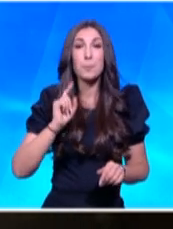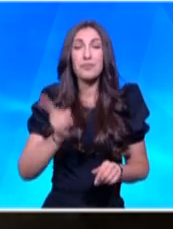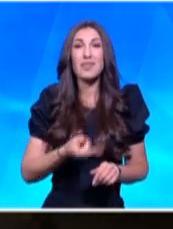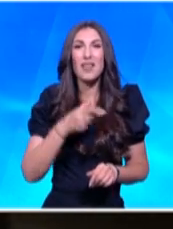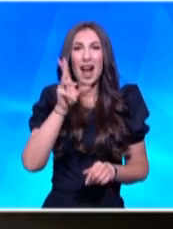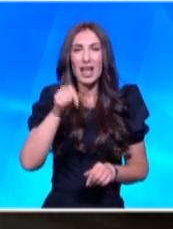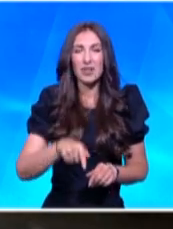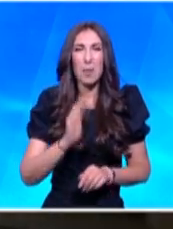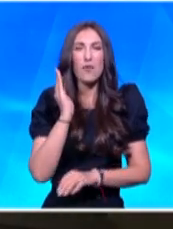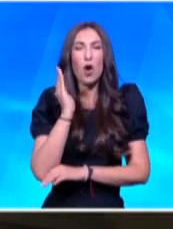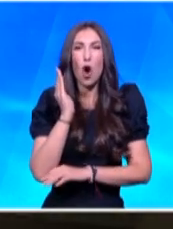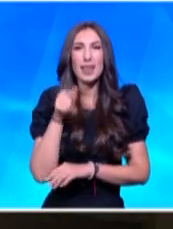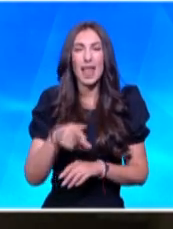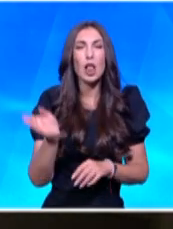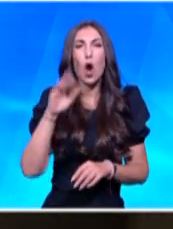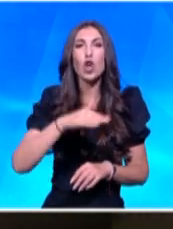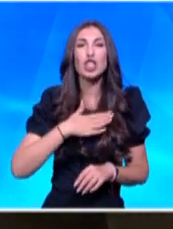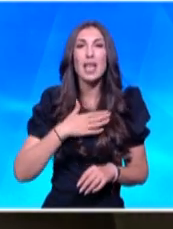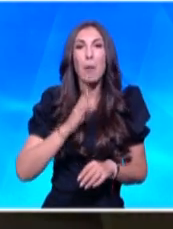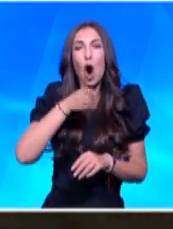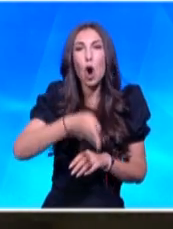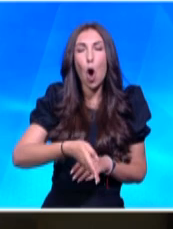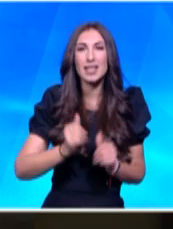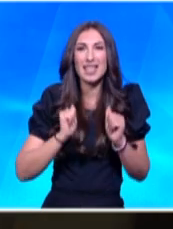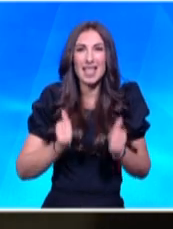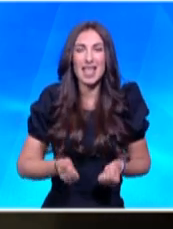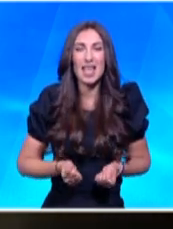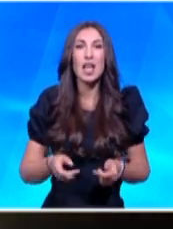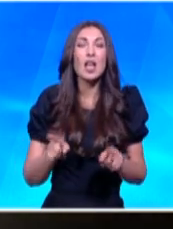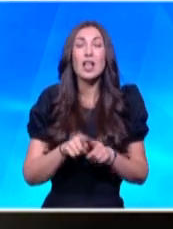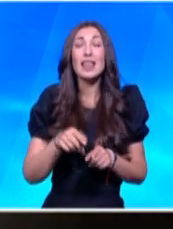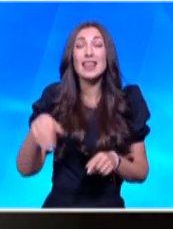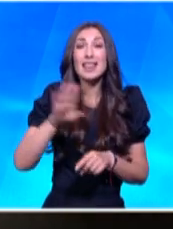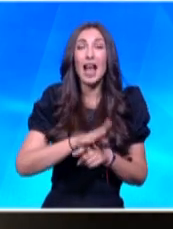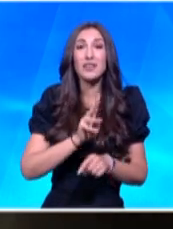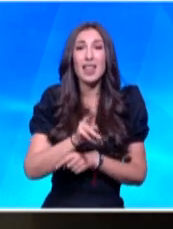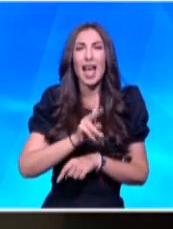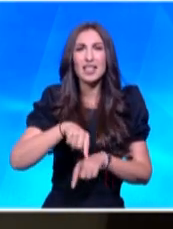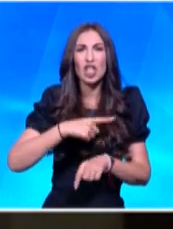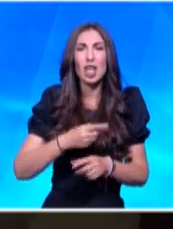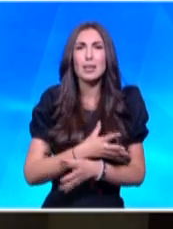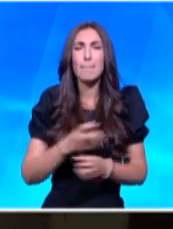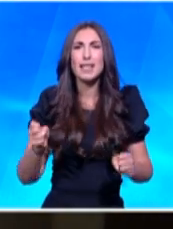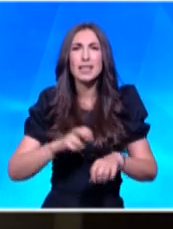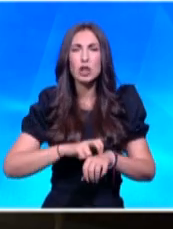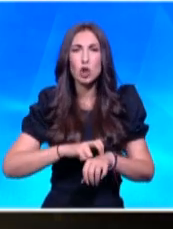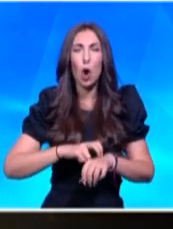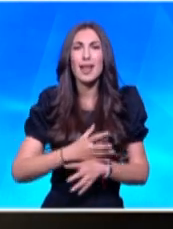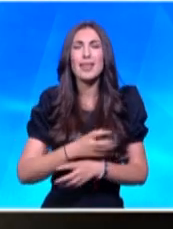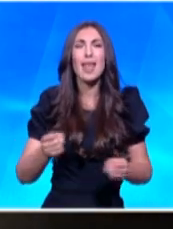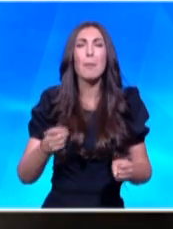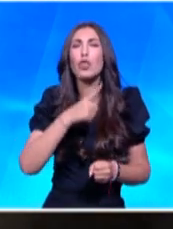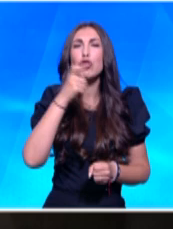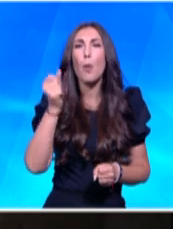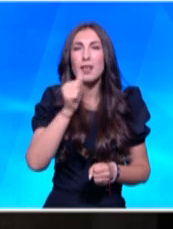в хотела има все още гости. От над 12 часа тук няма електричество. количество няма топла вода,